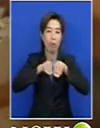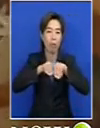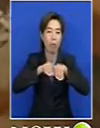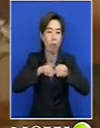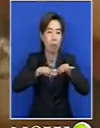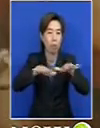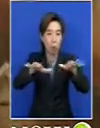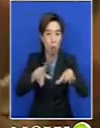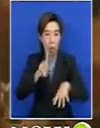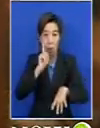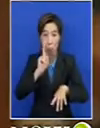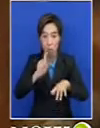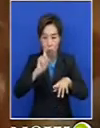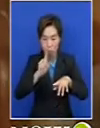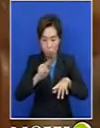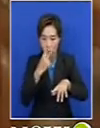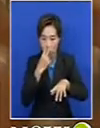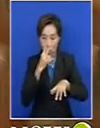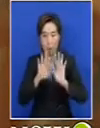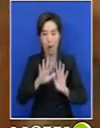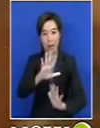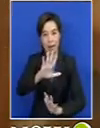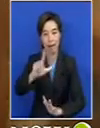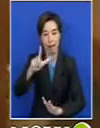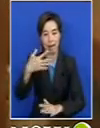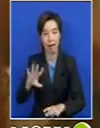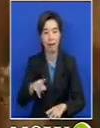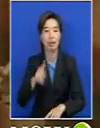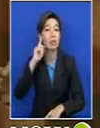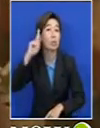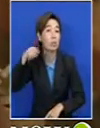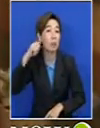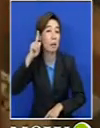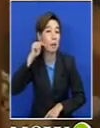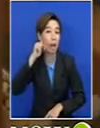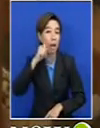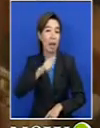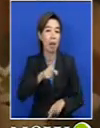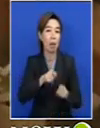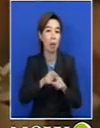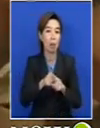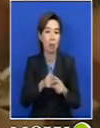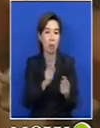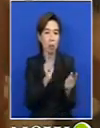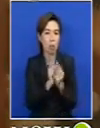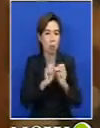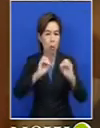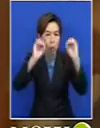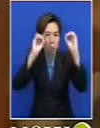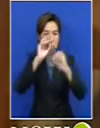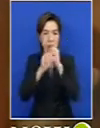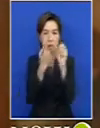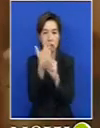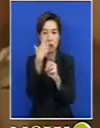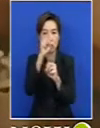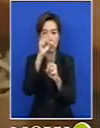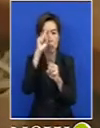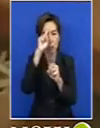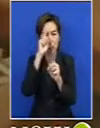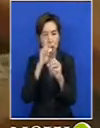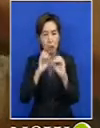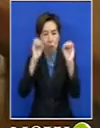นจนมียอดวิวกว่า5ล้านครั้งแล้วสาเหตุที่นางเมดิลินแม่ของนายเจฟฟรีย์ไม่เจอลูกนานถึง10ปีเนื่องจากเธ